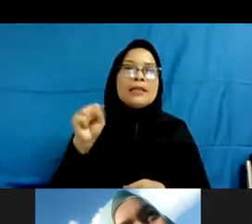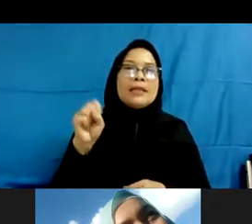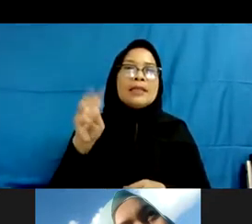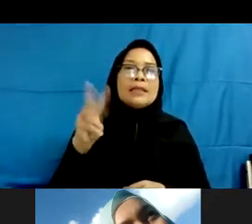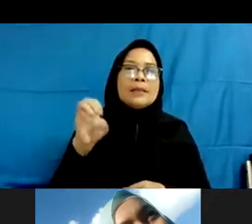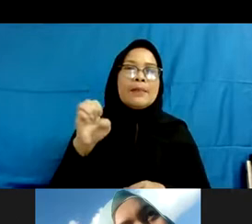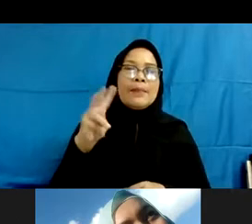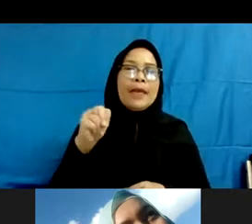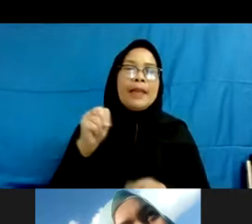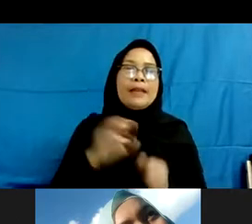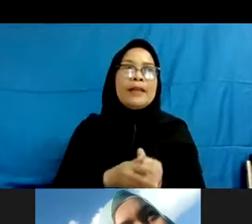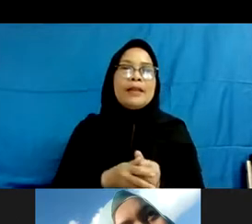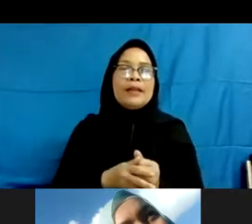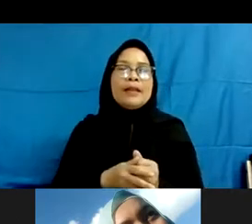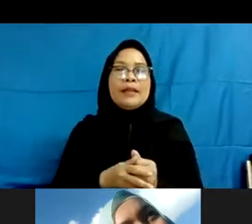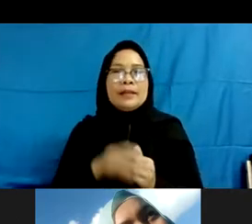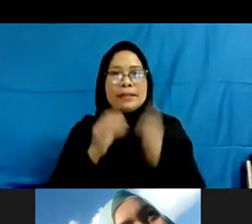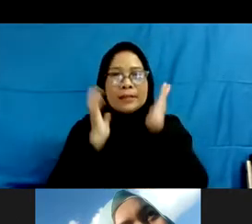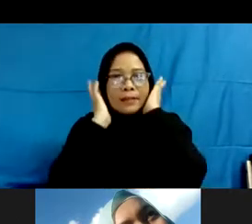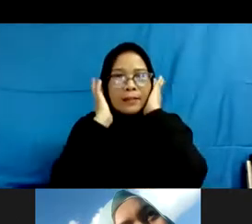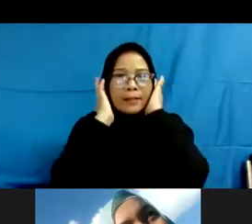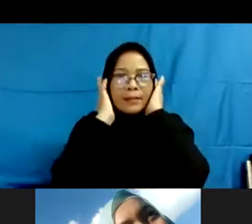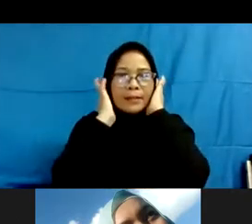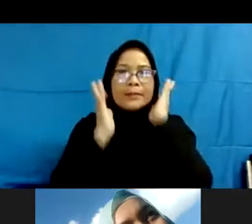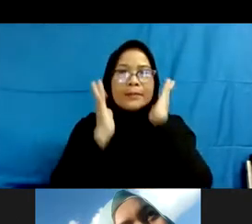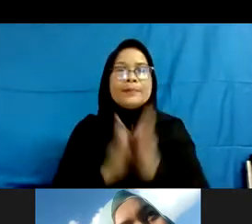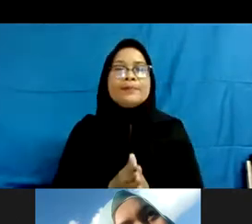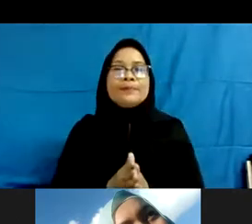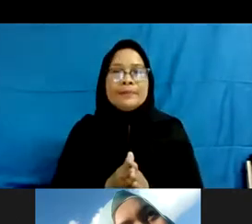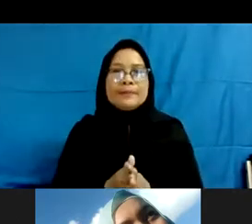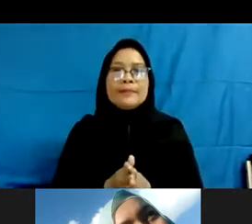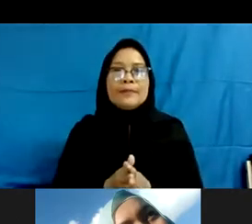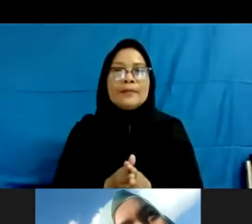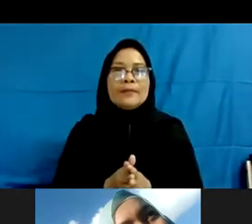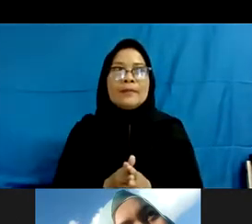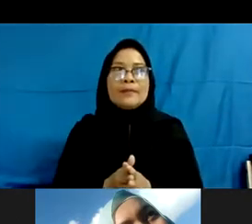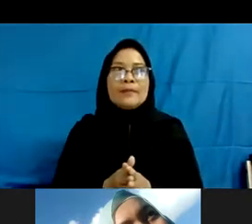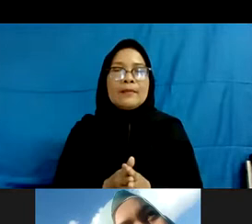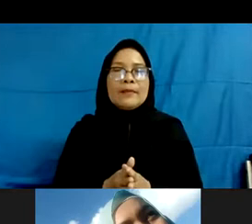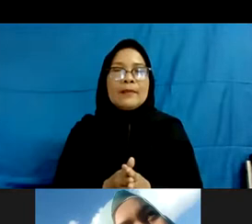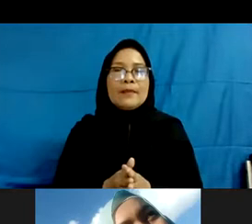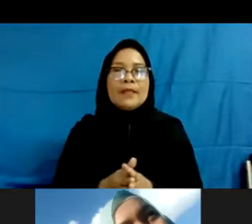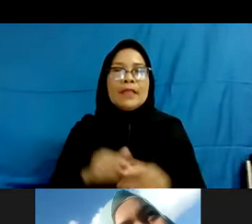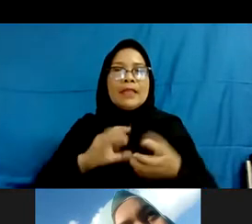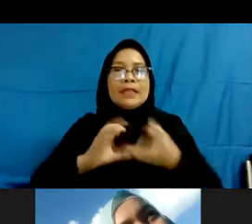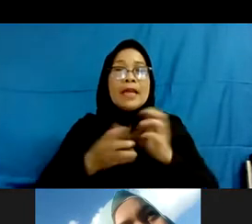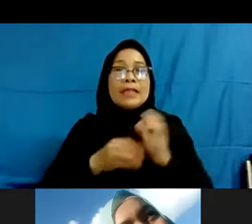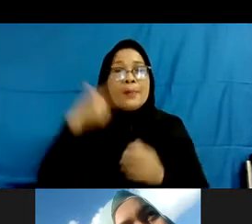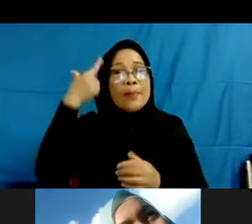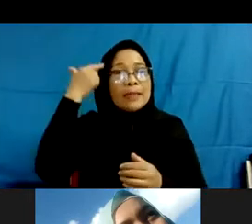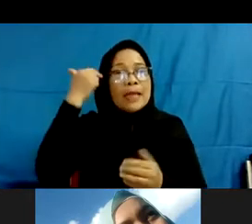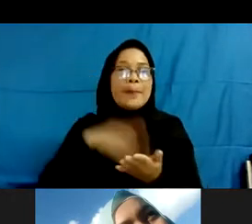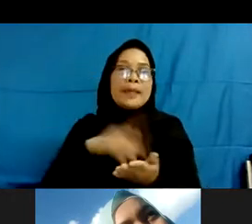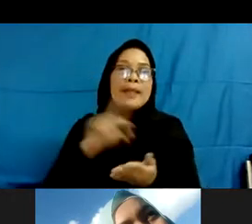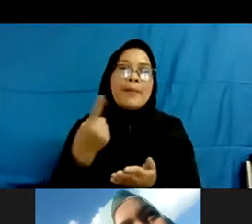jadi asesmen kompetensi minimum. Seperti itu. Itu B yang pertama di huruf Braille ya, bahwa Braille itu